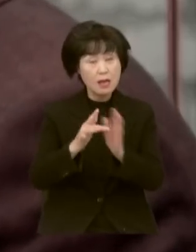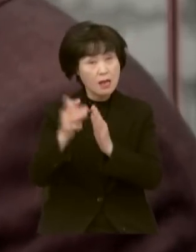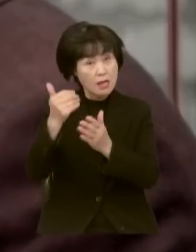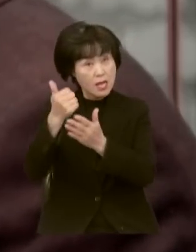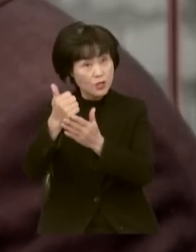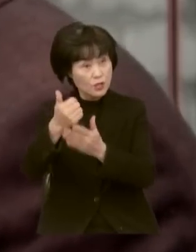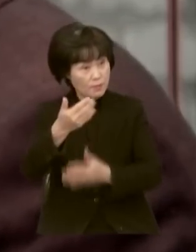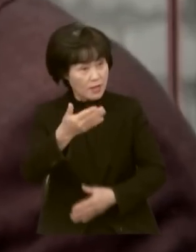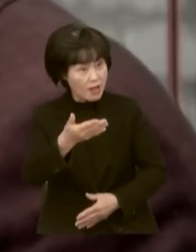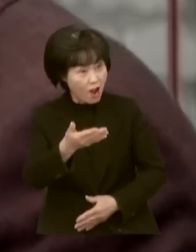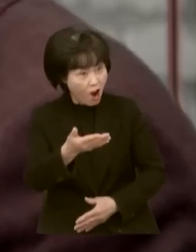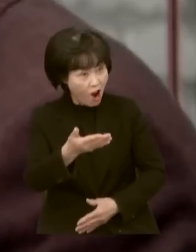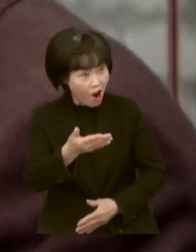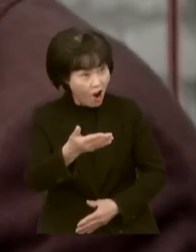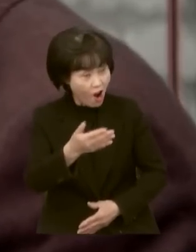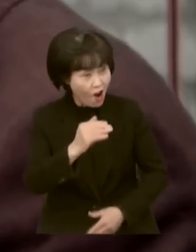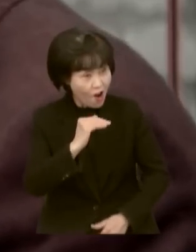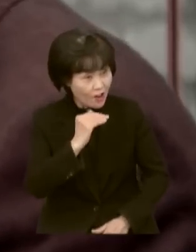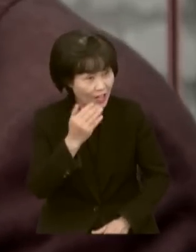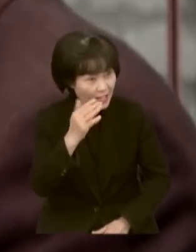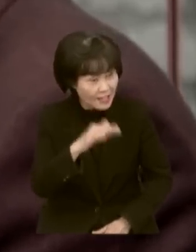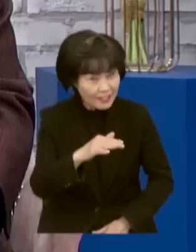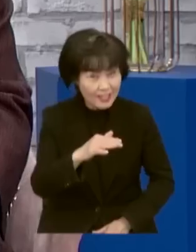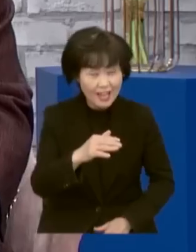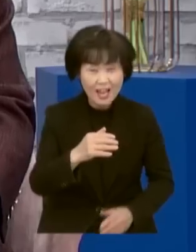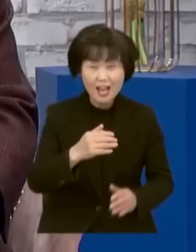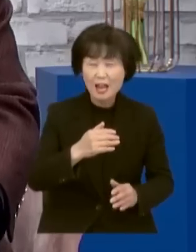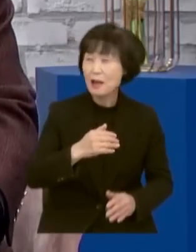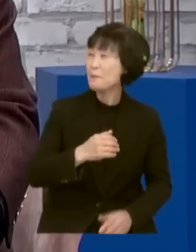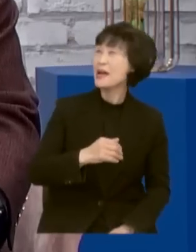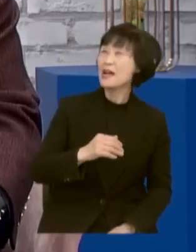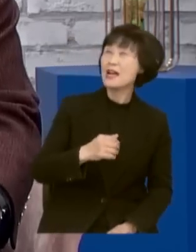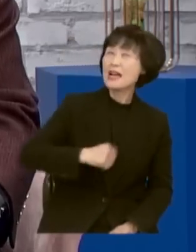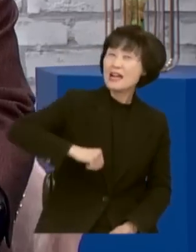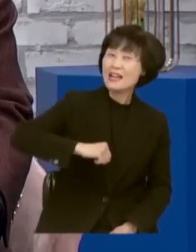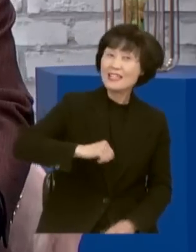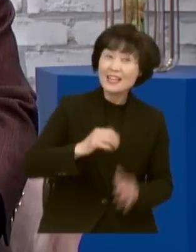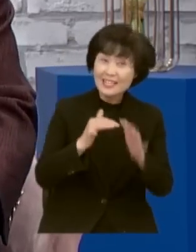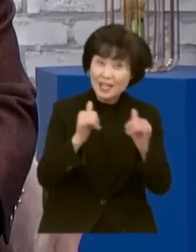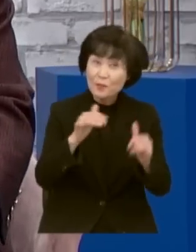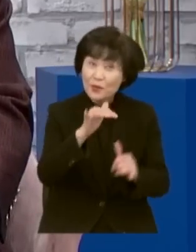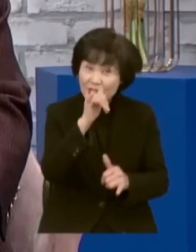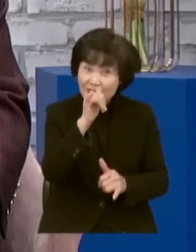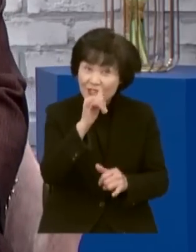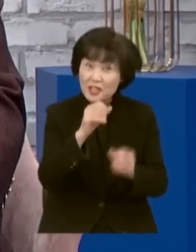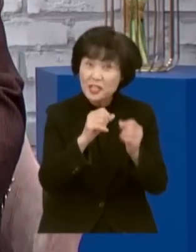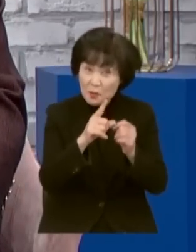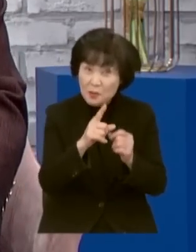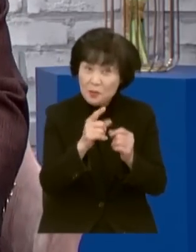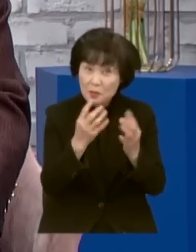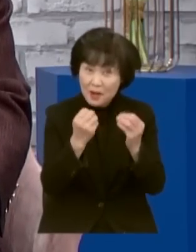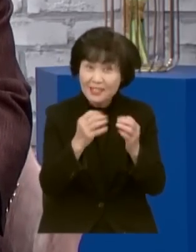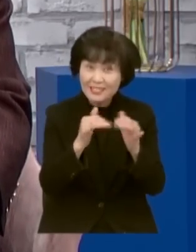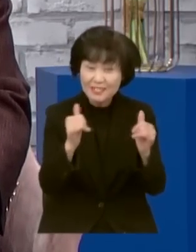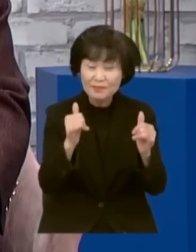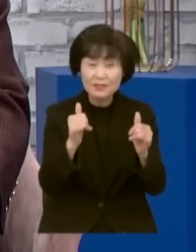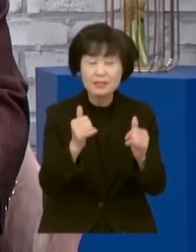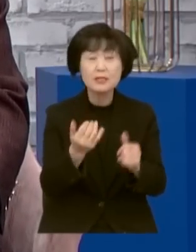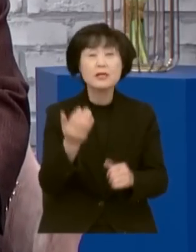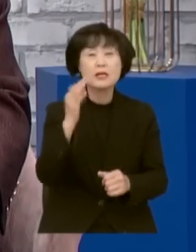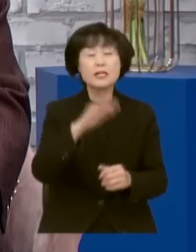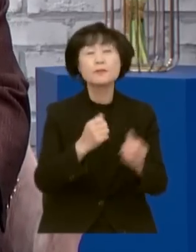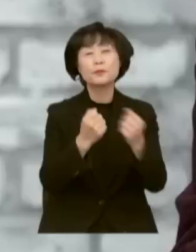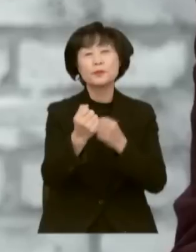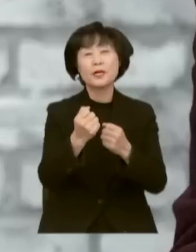내밀었는데 거절하는 사람들도 있잖아요. 대부분. 네네. 거절하면 또 그걸 또 받아들이십니다. 예수님께서는